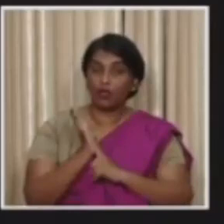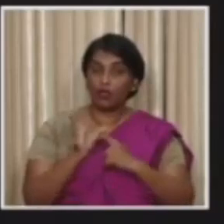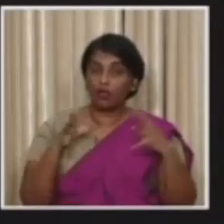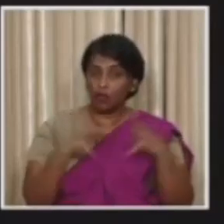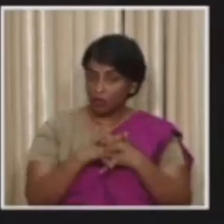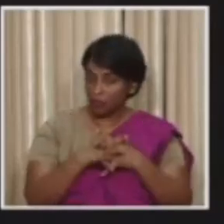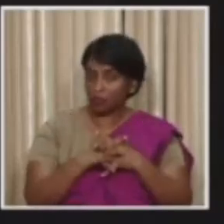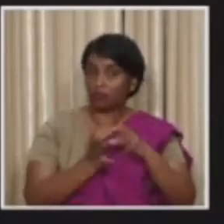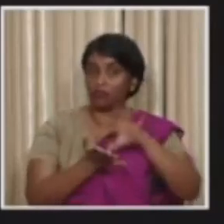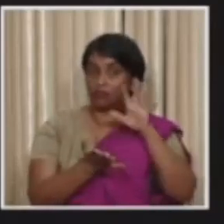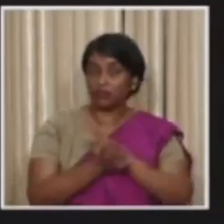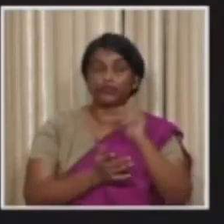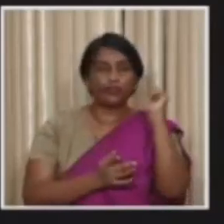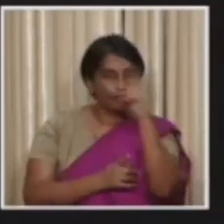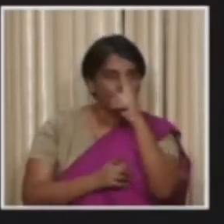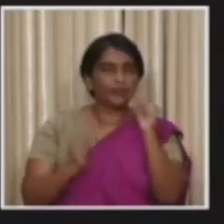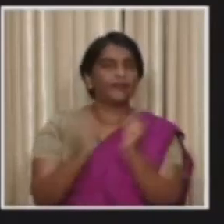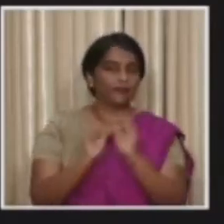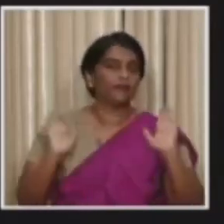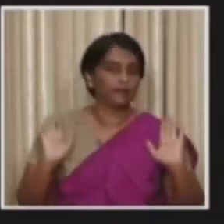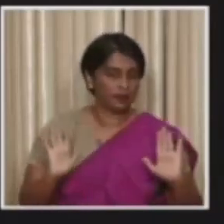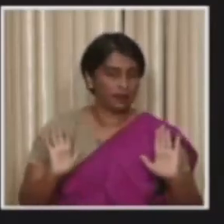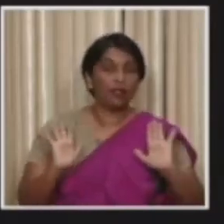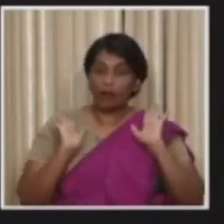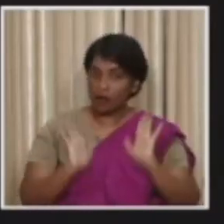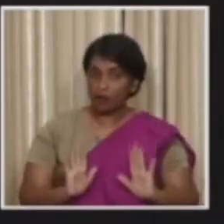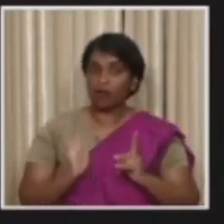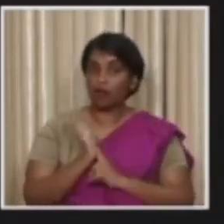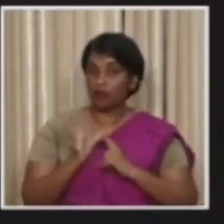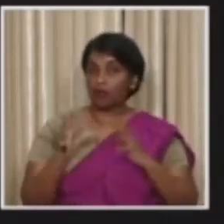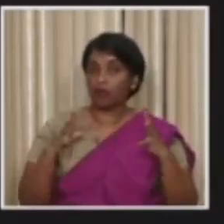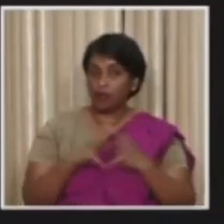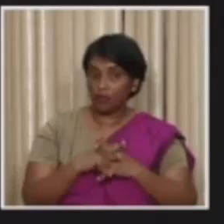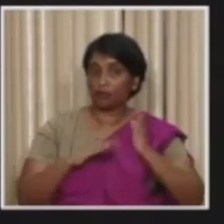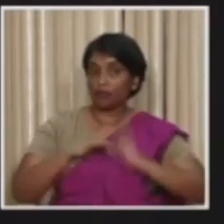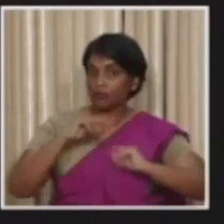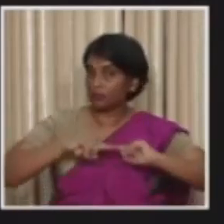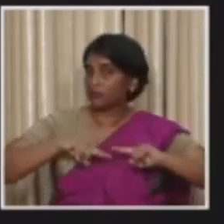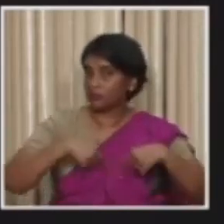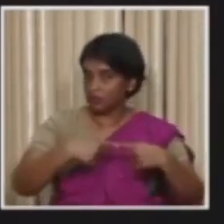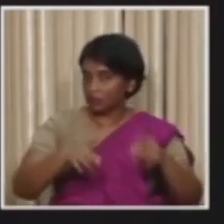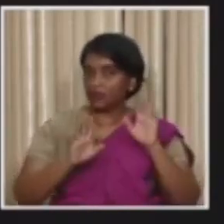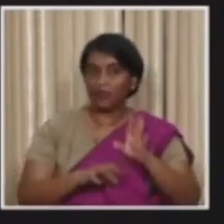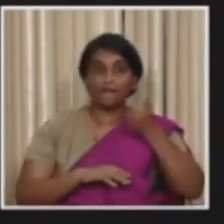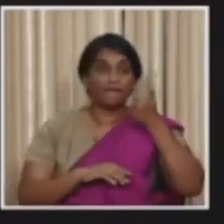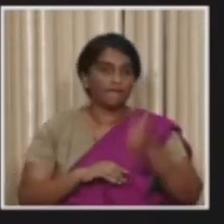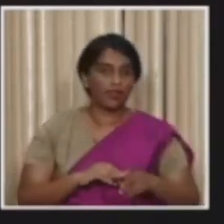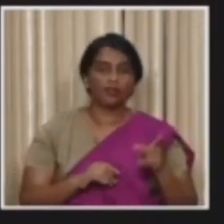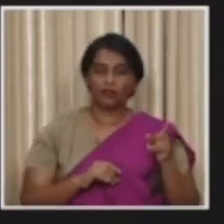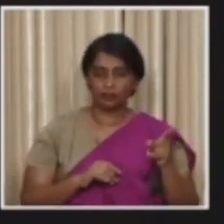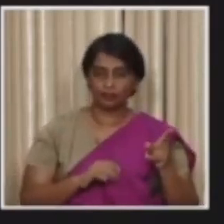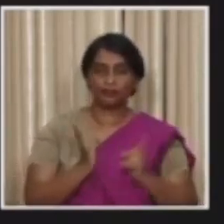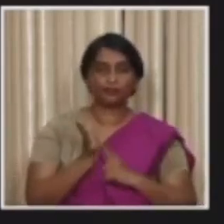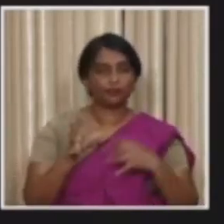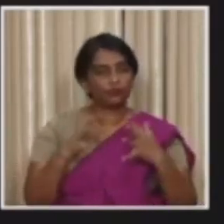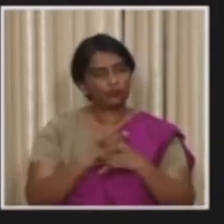ගැනීම පළවෙනි පියවරක් විතරයි. හැබැයි නීතිය ක්‍රියාත්මක කිරීමේදී තමයි වැදගත්ම දේ තියෙන්නේ. නීතිය